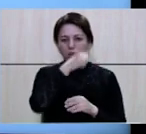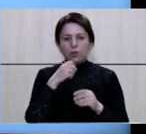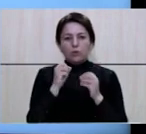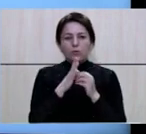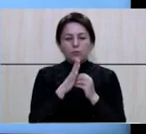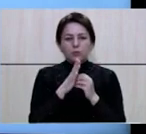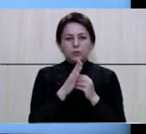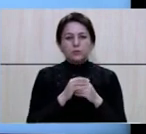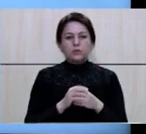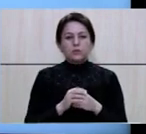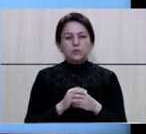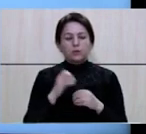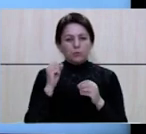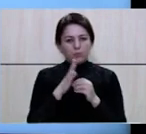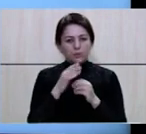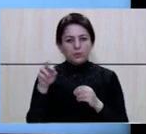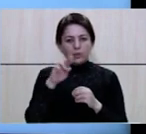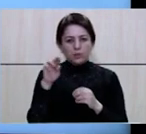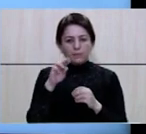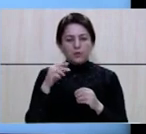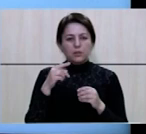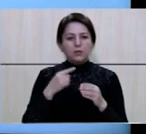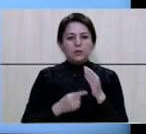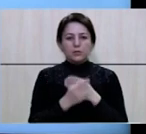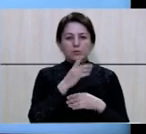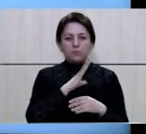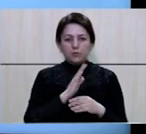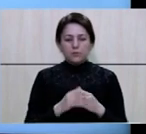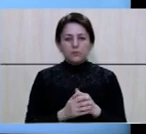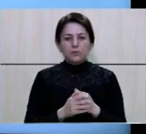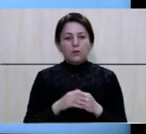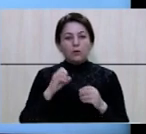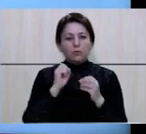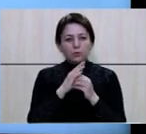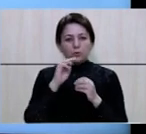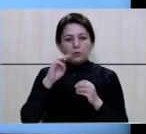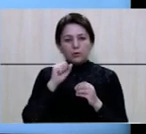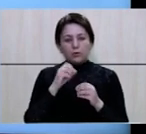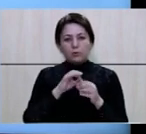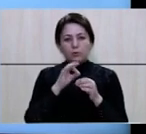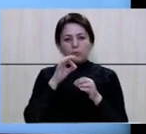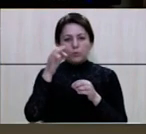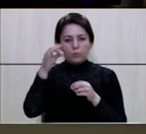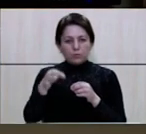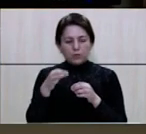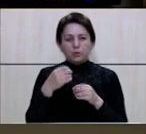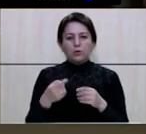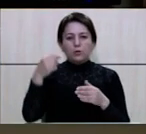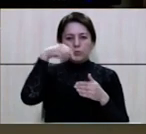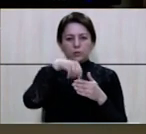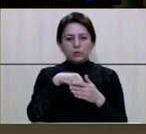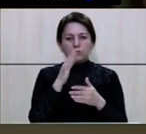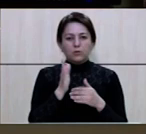1938 yil 15 yanvarda tashkil etilgan bo'lib, 14 ta tumanni o'z ichiga oladi.